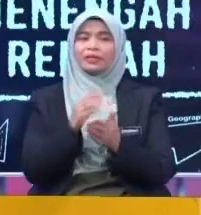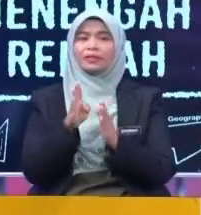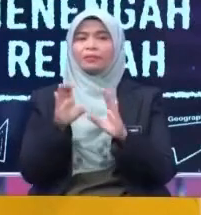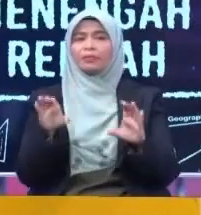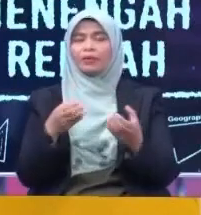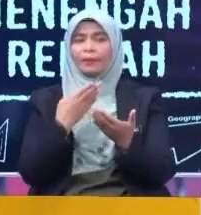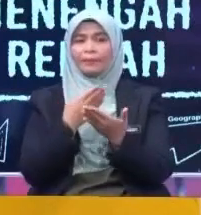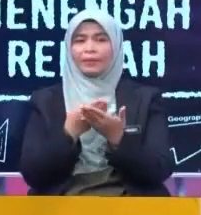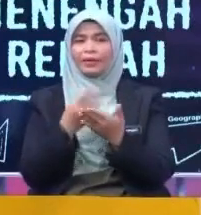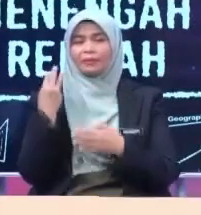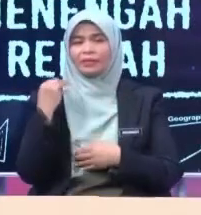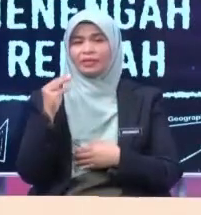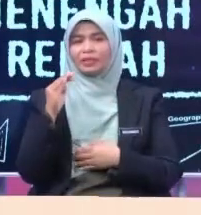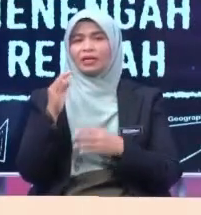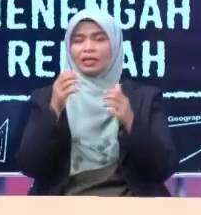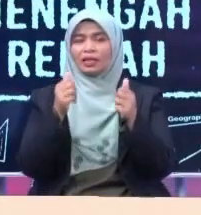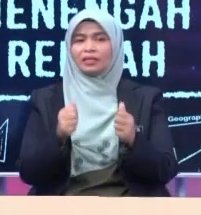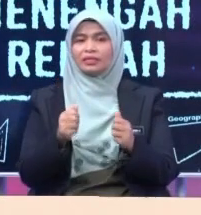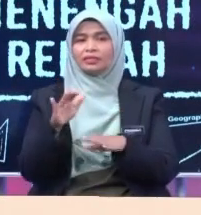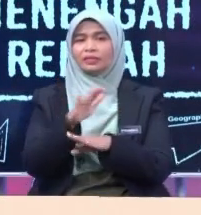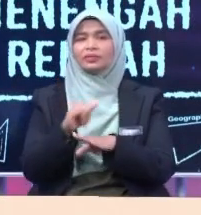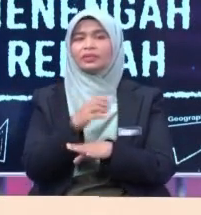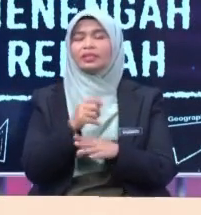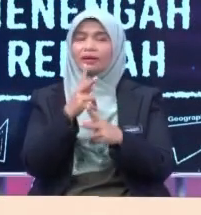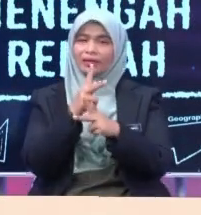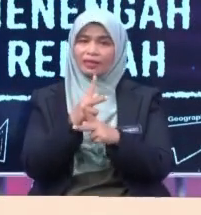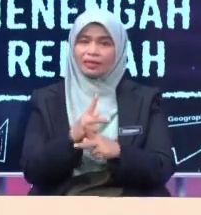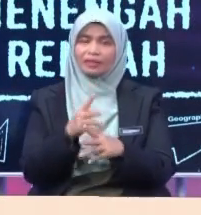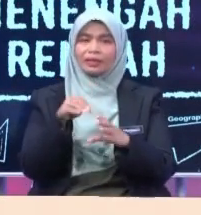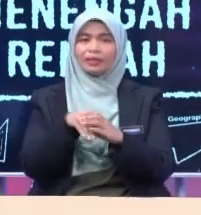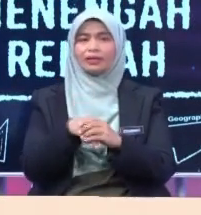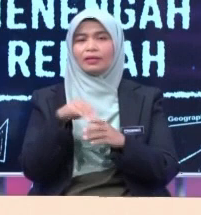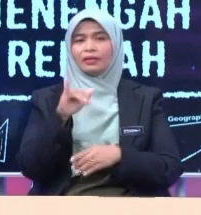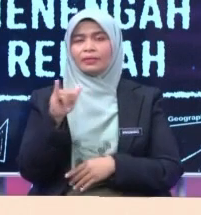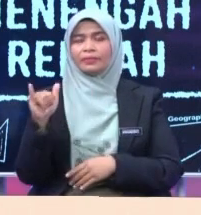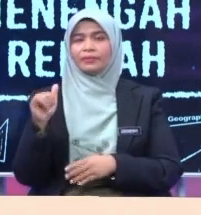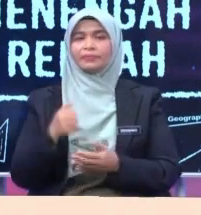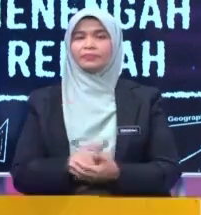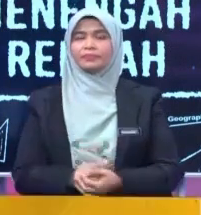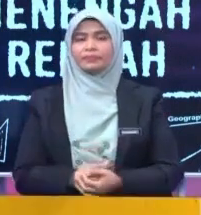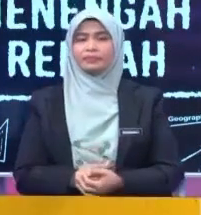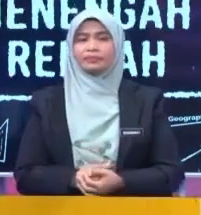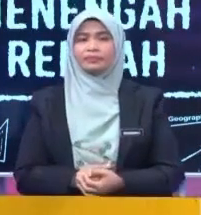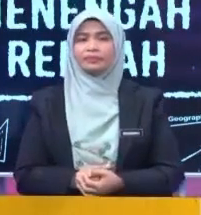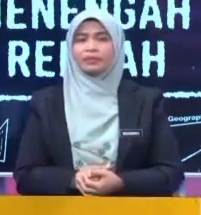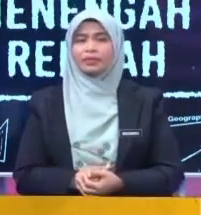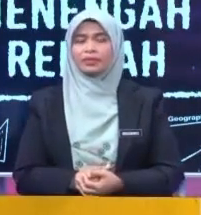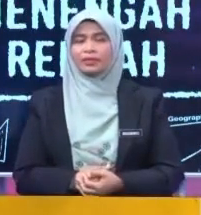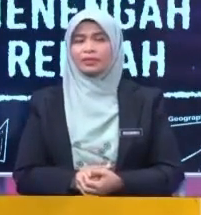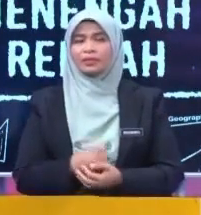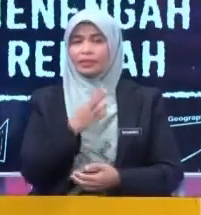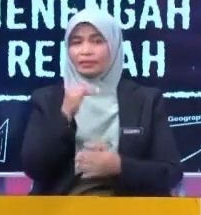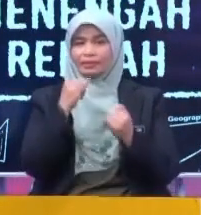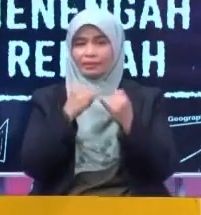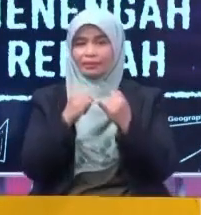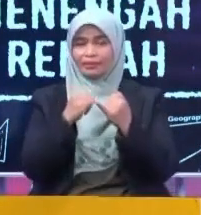mereka lah ahli syurga, mereka kekal di dalamnya. Jadi diterangkan tentang kewujudan syurga oleh Allah SWT kepada orang yang beriman. Dan yang